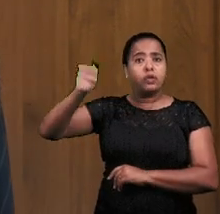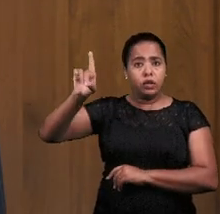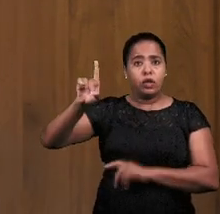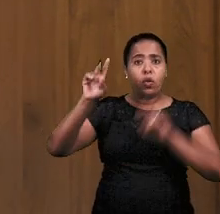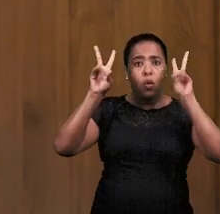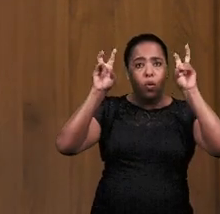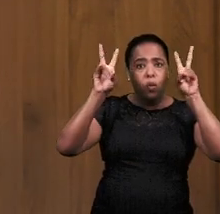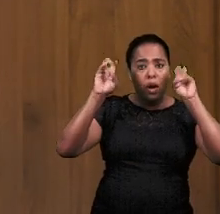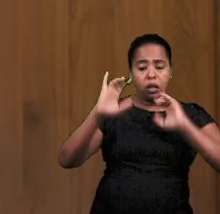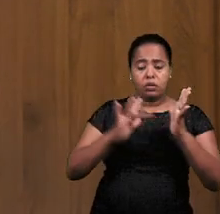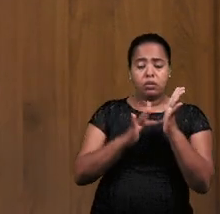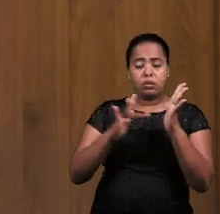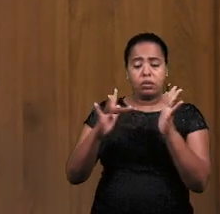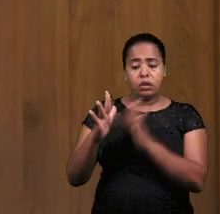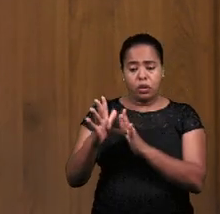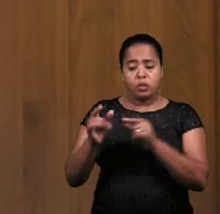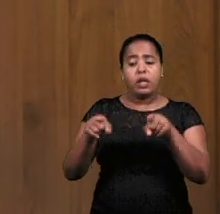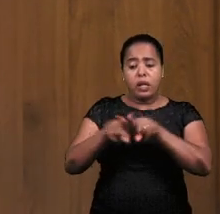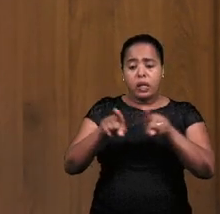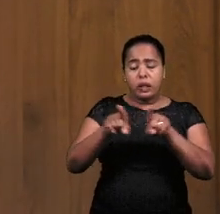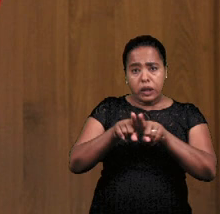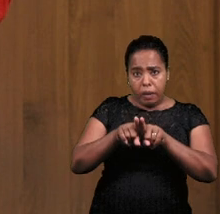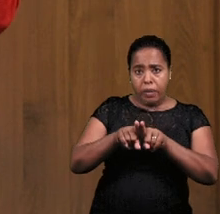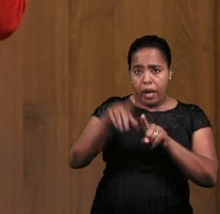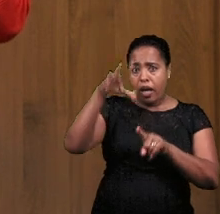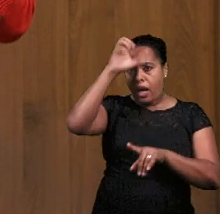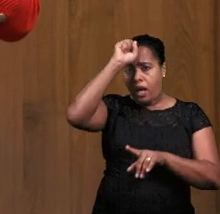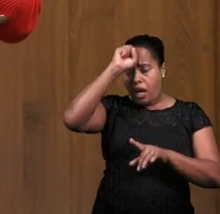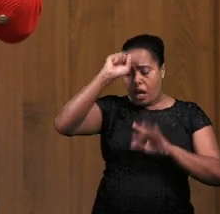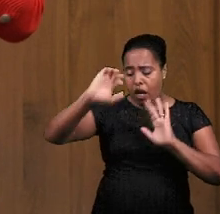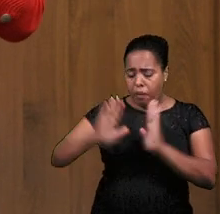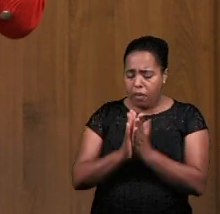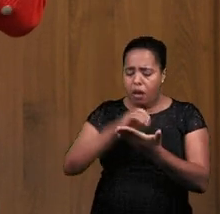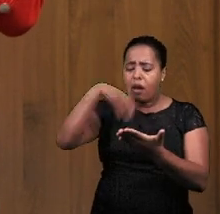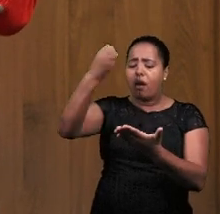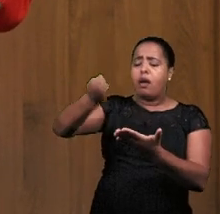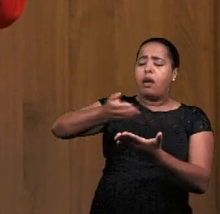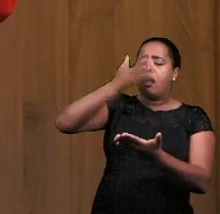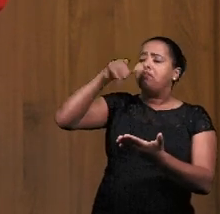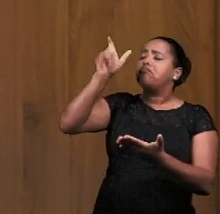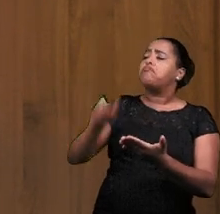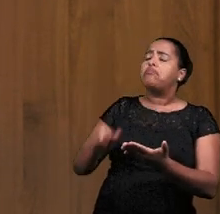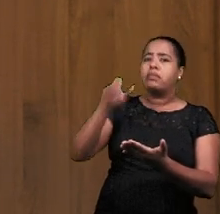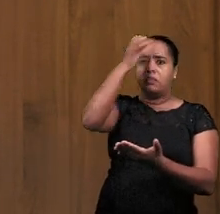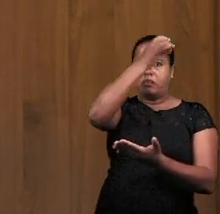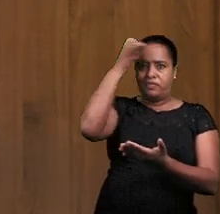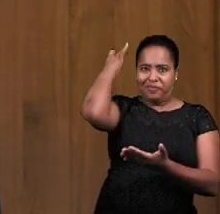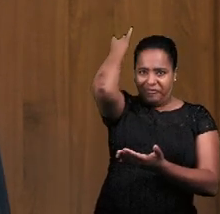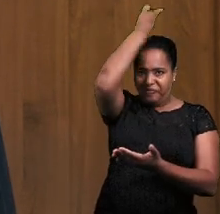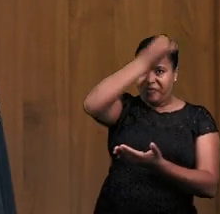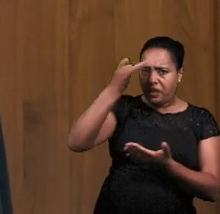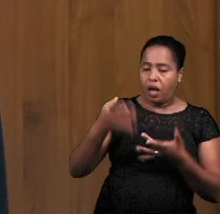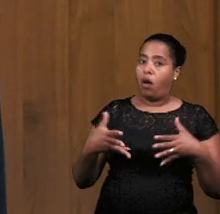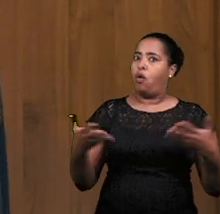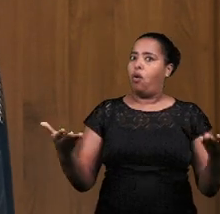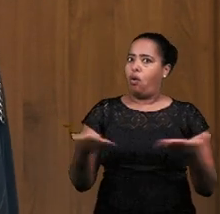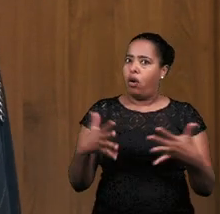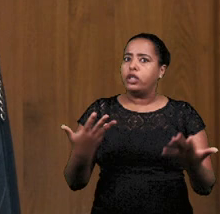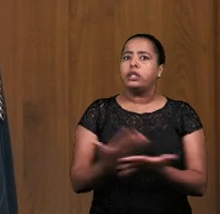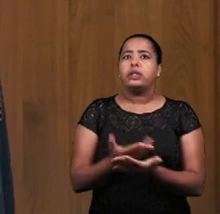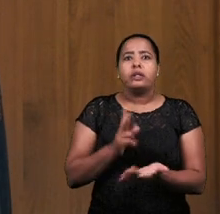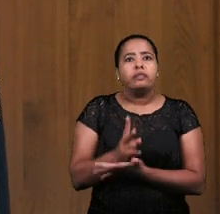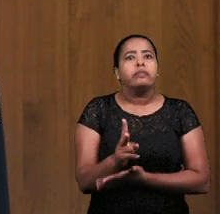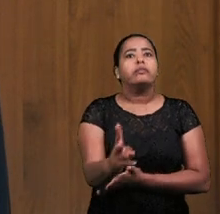Jésus. Nous avons appris que celui qui révèle la parole est le Saint-Esprit. Et dans cette étude, nous allons continuer à apprendre sur la